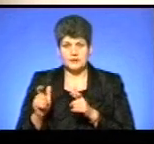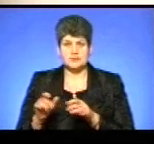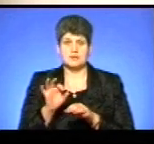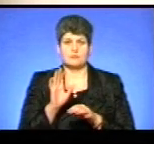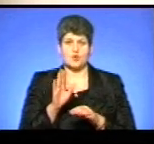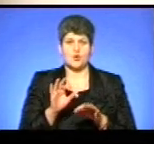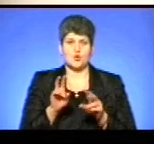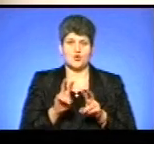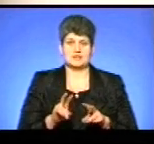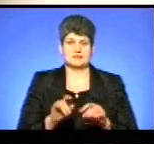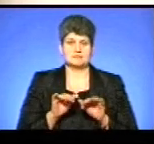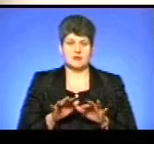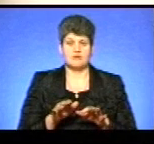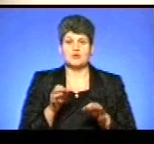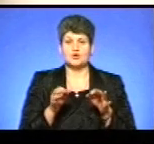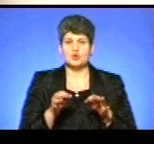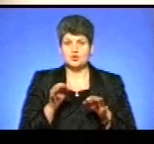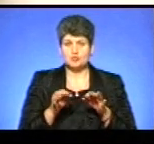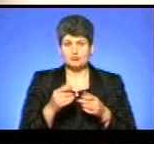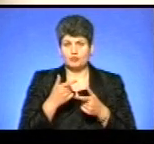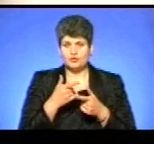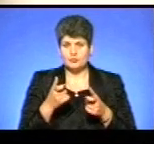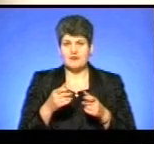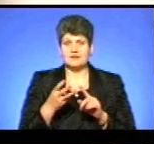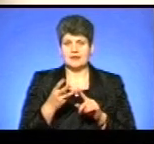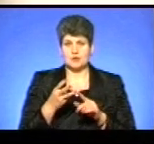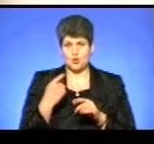справи. Крім того, суд повідомляв третю особу у справі